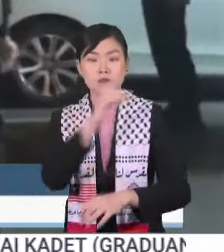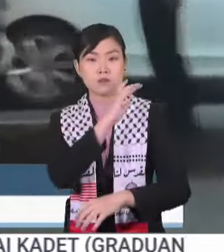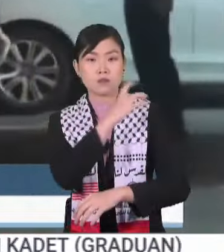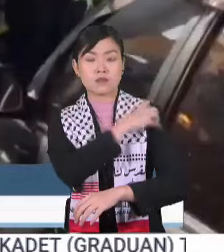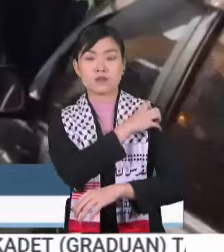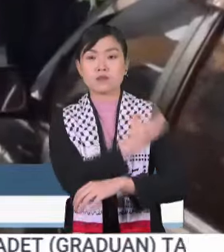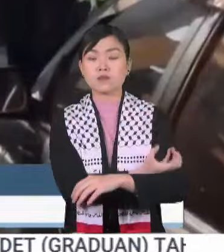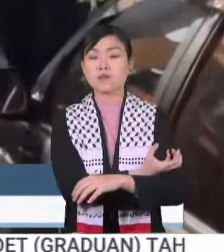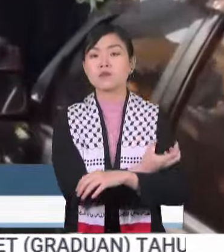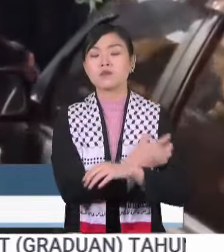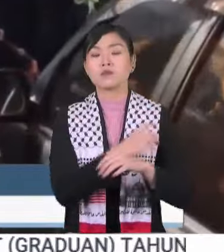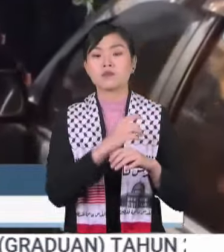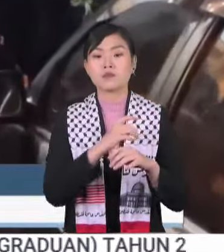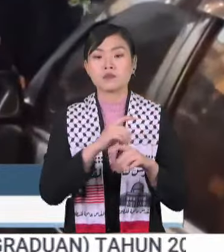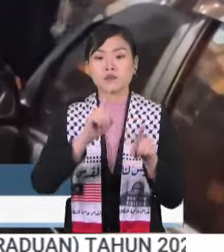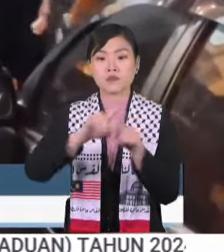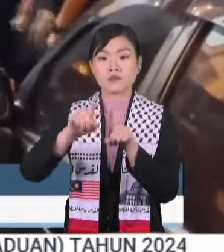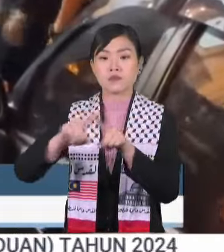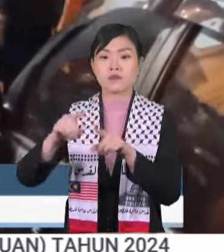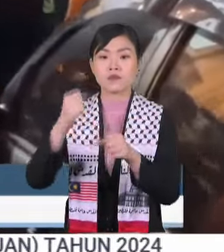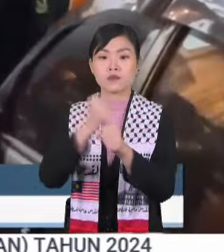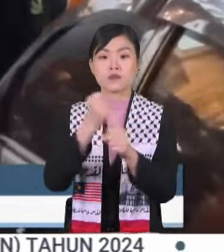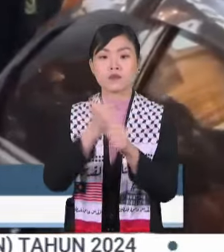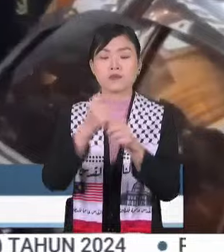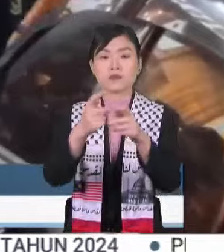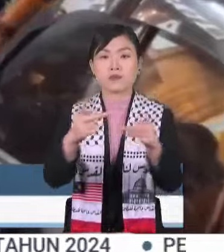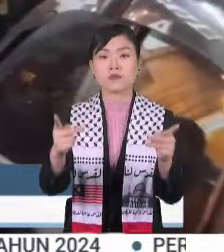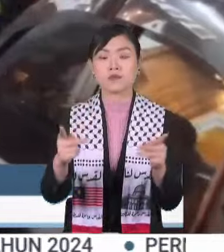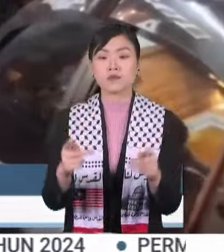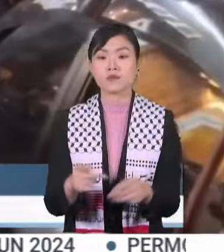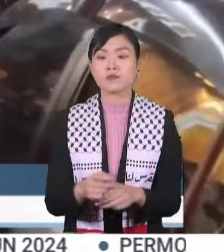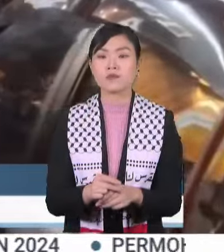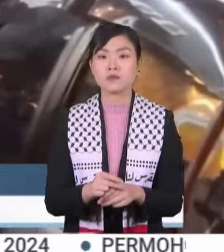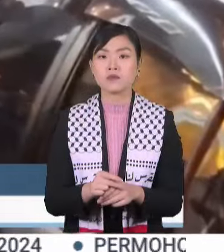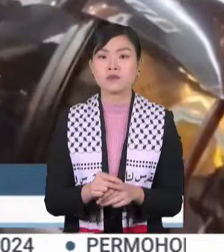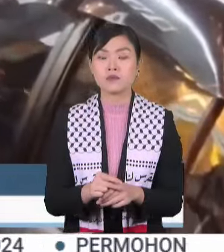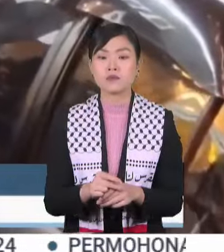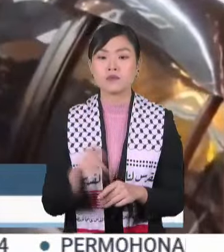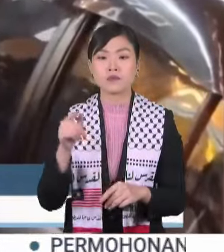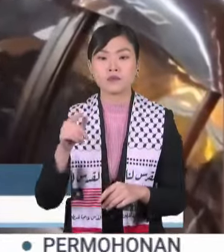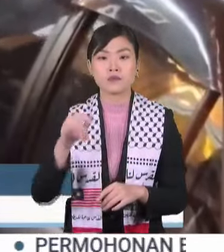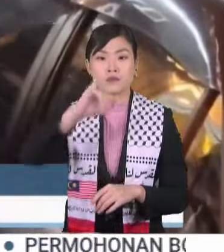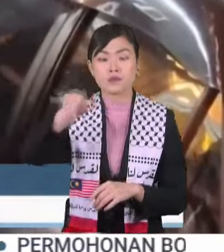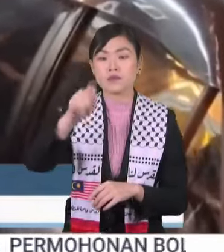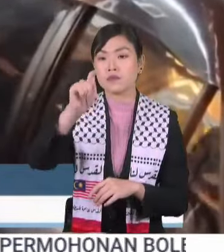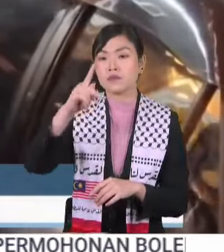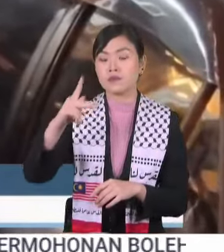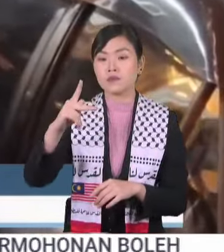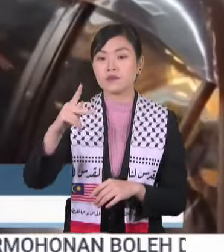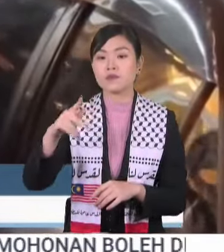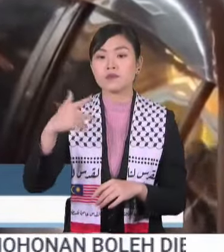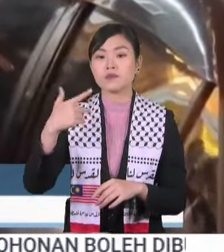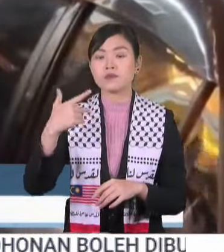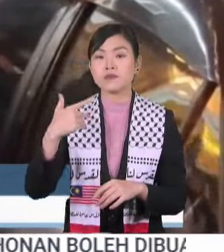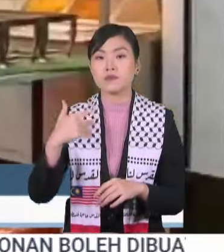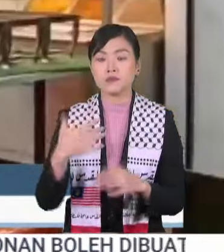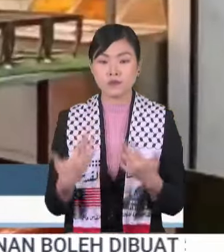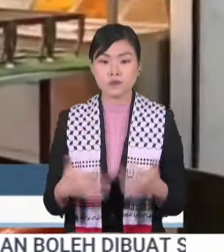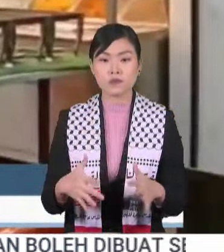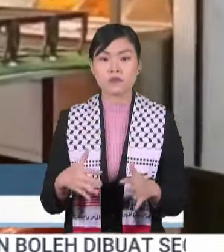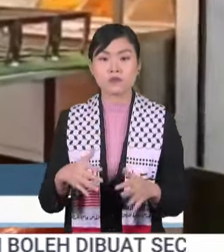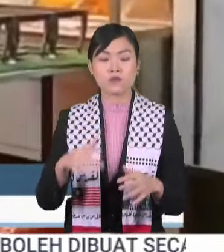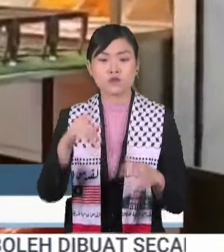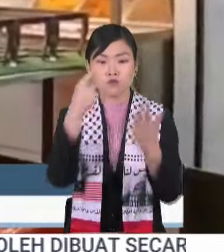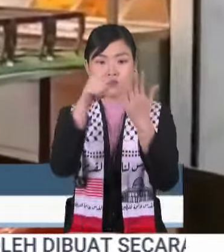6000 tempat pekerjaan di seluruh Sarawak sementara itu JTK Sarawak telah melancarkan operasi rest di